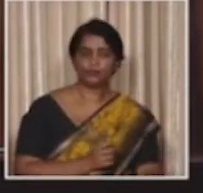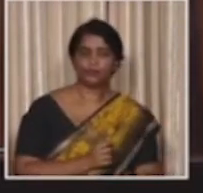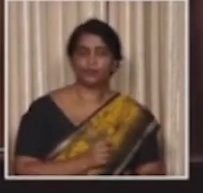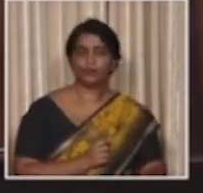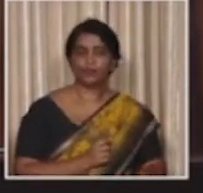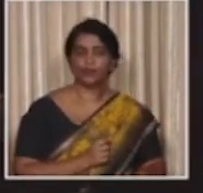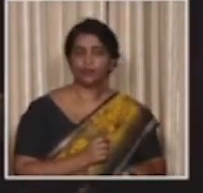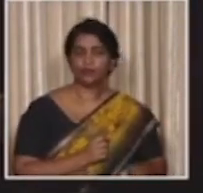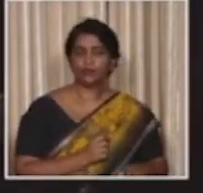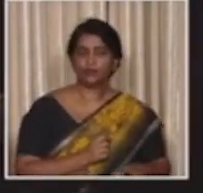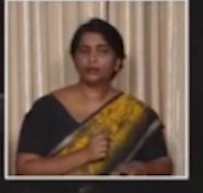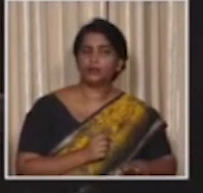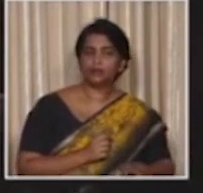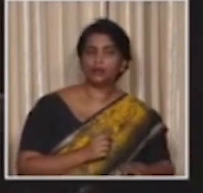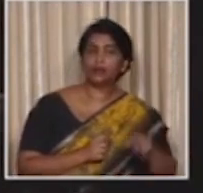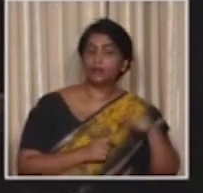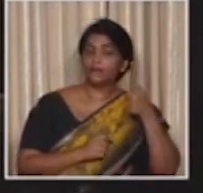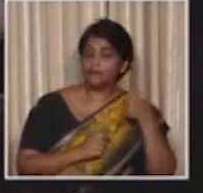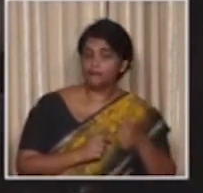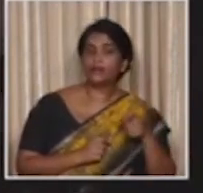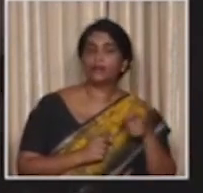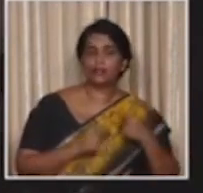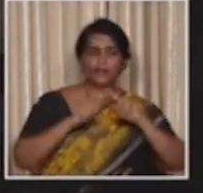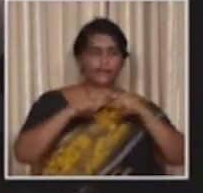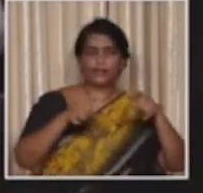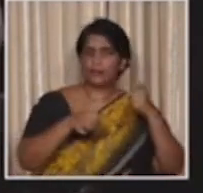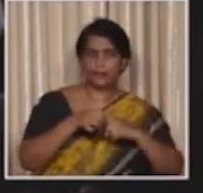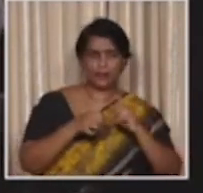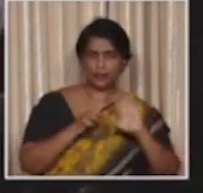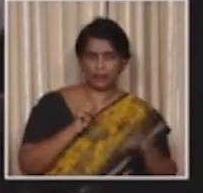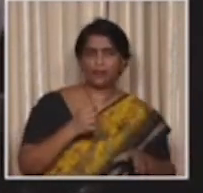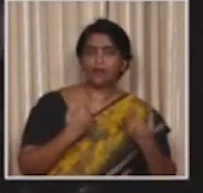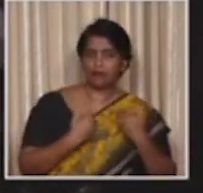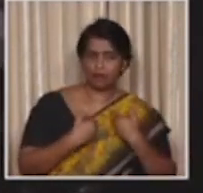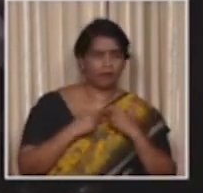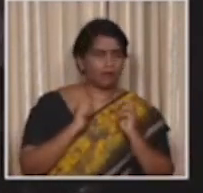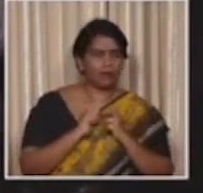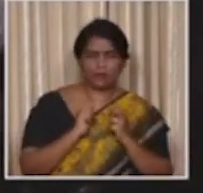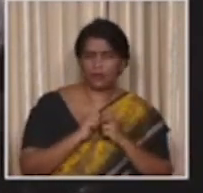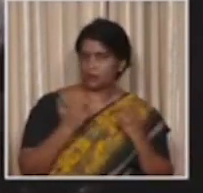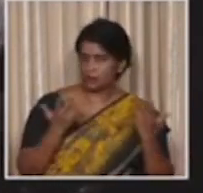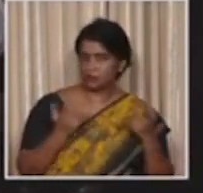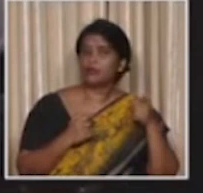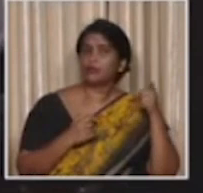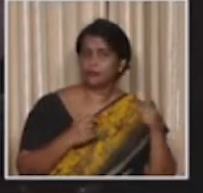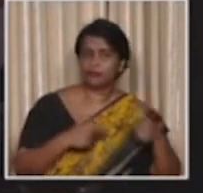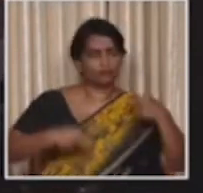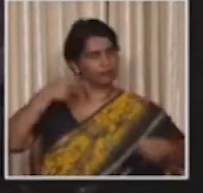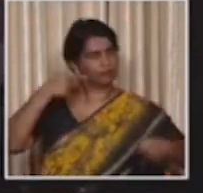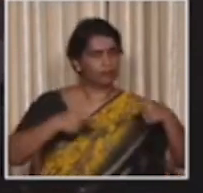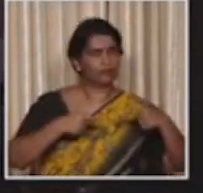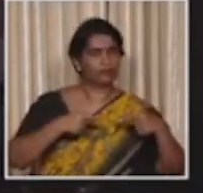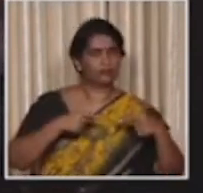ගරු කතානායකතුමනි, මෙතන වැදගත් වෙන්නේ මෙතන මේ වෙන ප්‍රශ්නයක් නෙමෙයි. අපිට ගැටලුවක් නැහැ. මේ ඩිබේට් එක